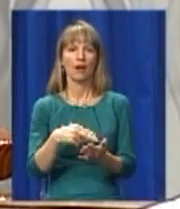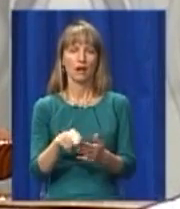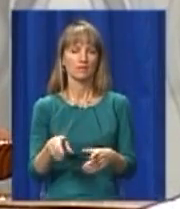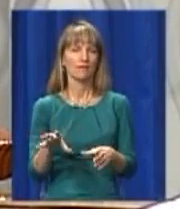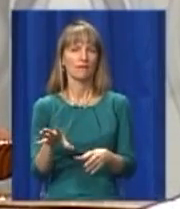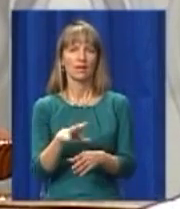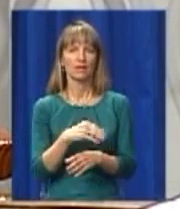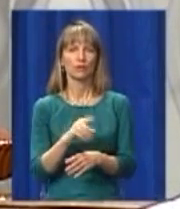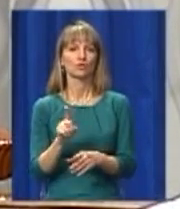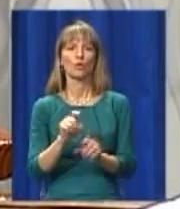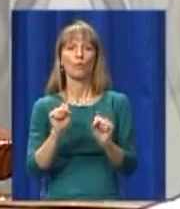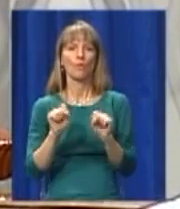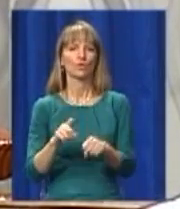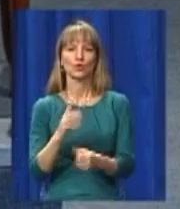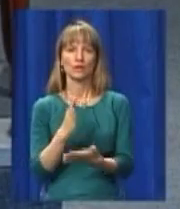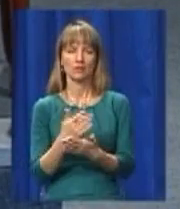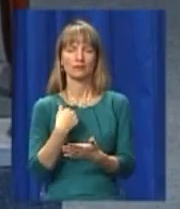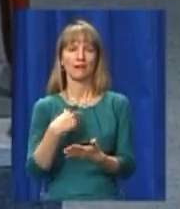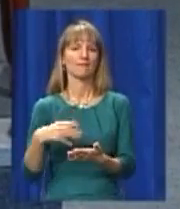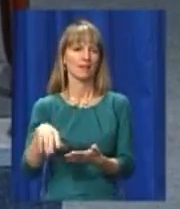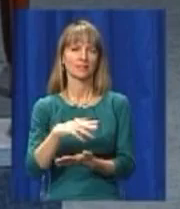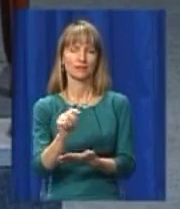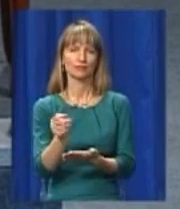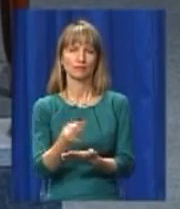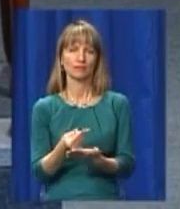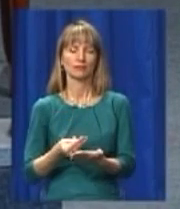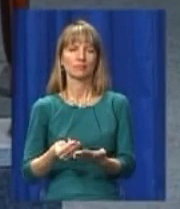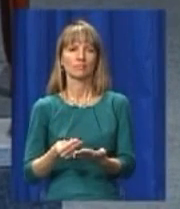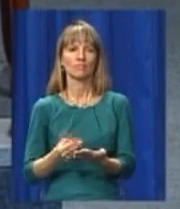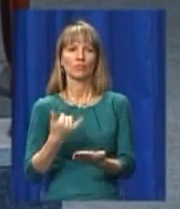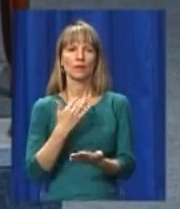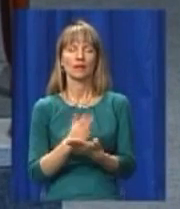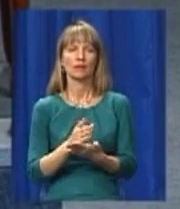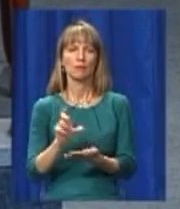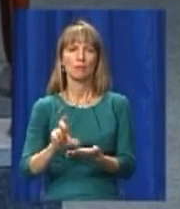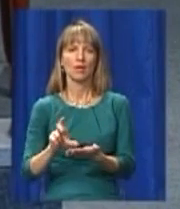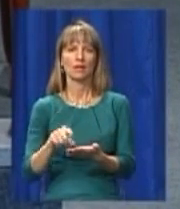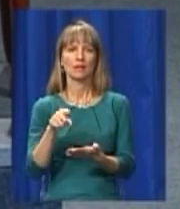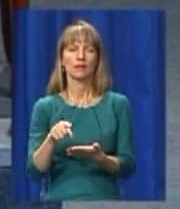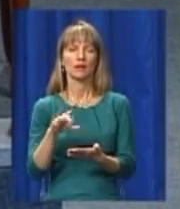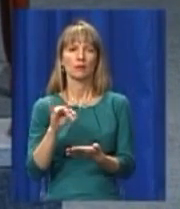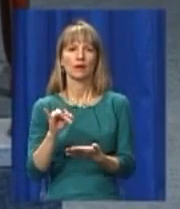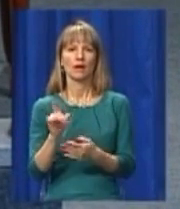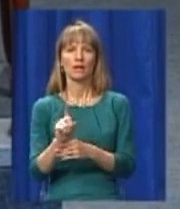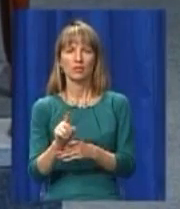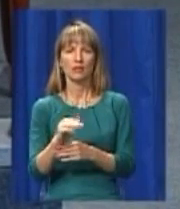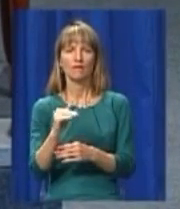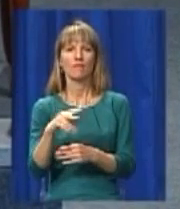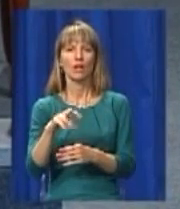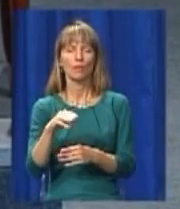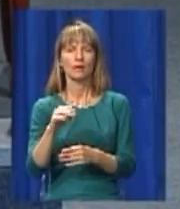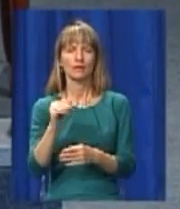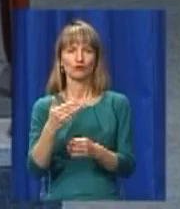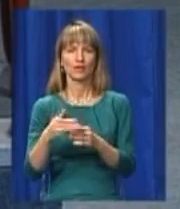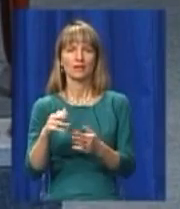краскою, і всім, чим тільки нахожу вдома. Я нахожу там, у мене вдома баночка є така, там ось це і карандаші, і фломастери, і навіть кусочки краски